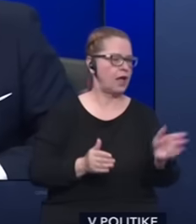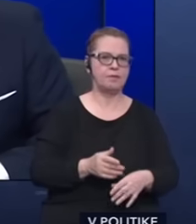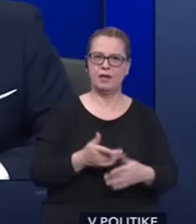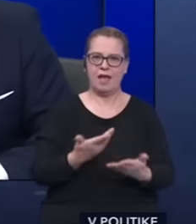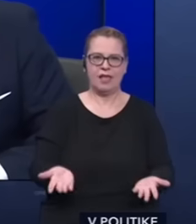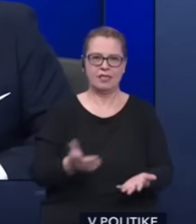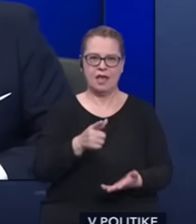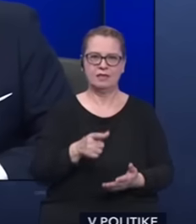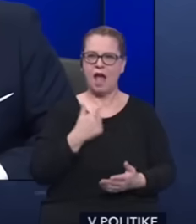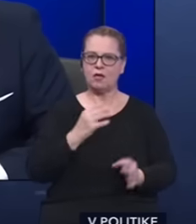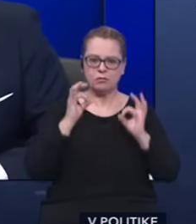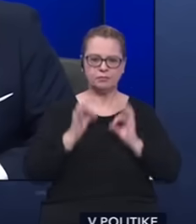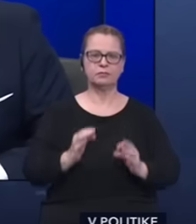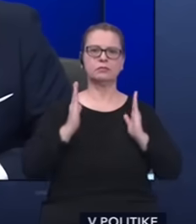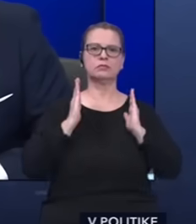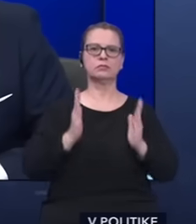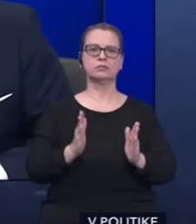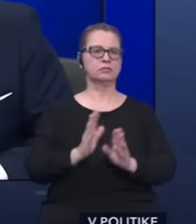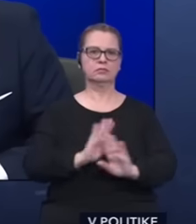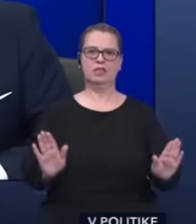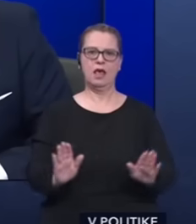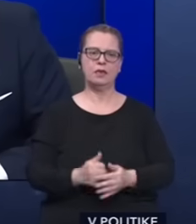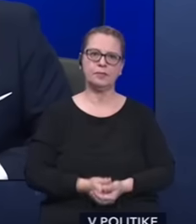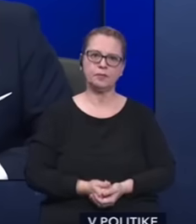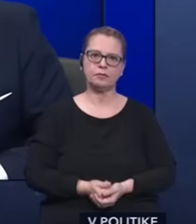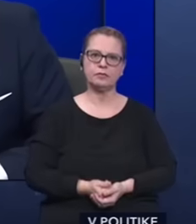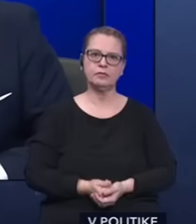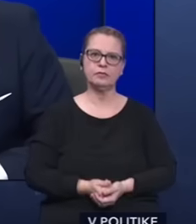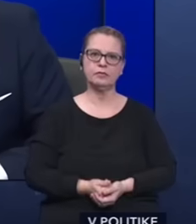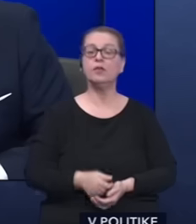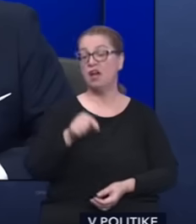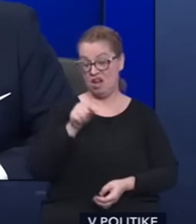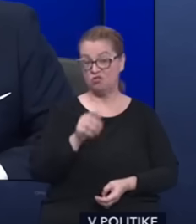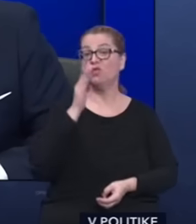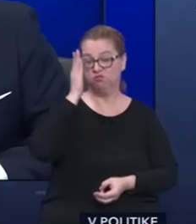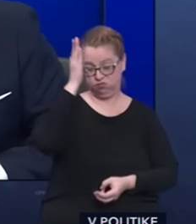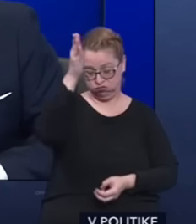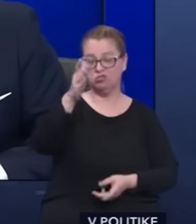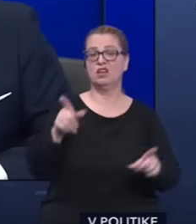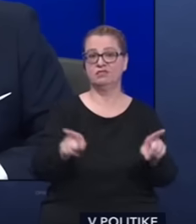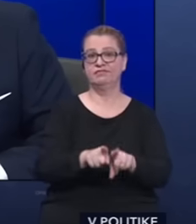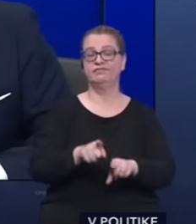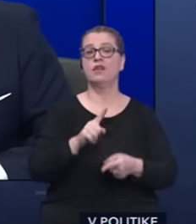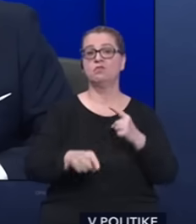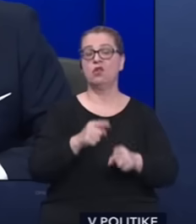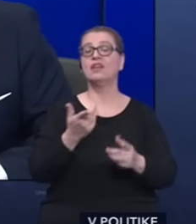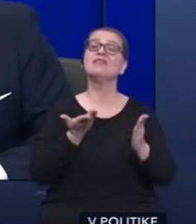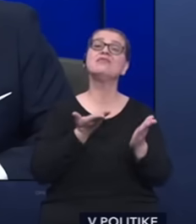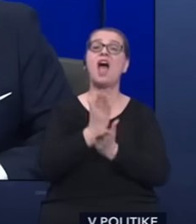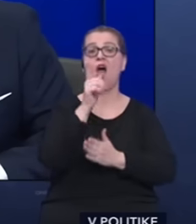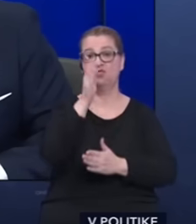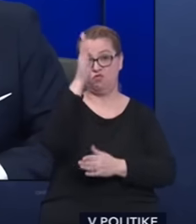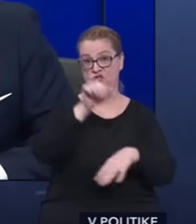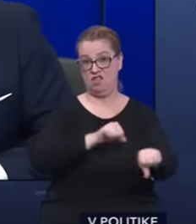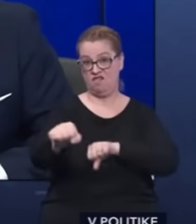nejako konzistentní a idete podľa nejakých tém. A toto bude aj potenciálna politika. Ak náhodou, že zostavíte vládu